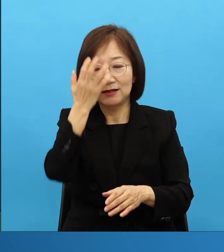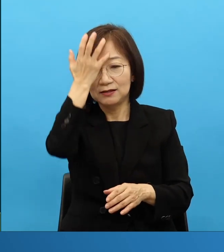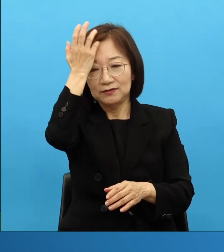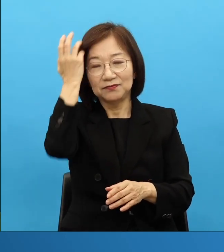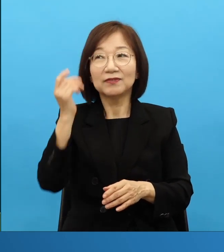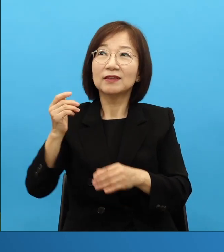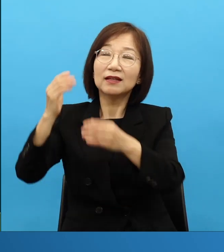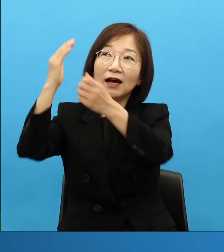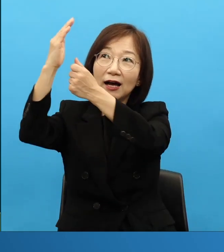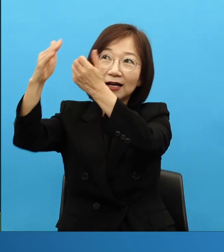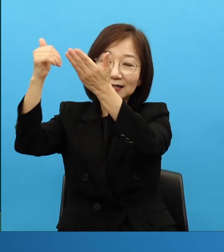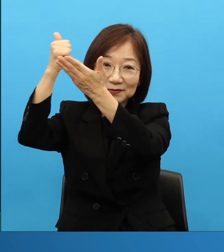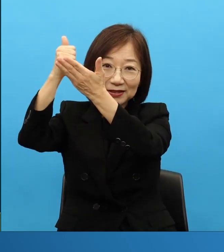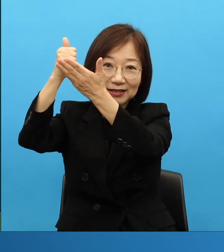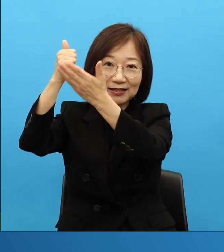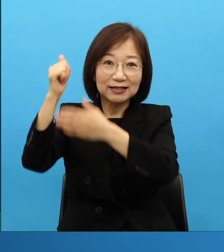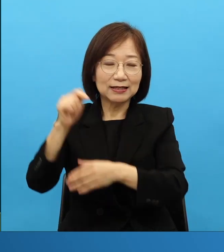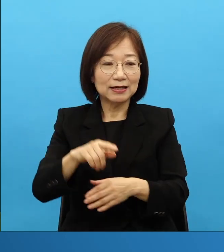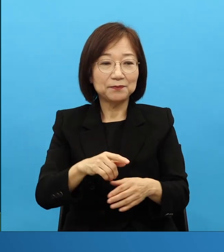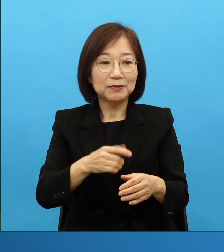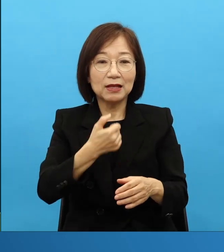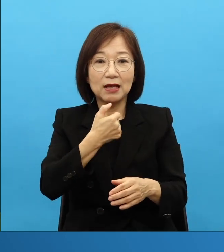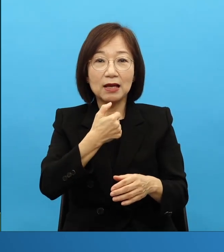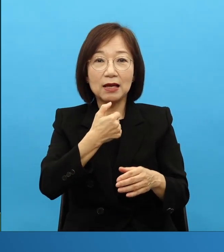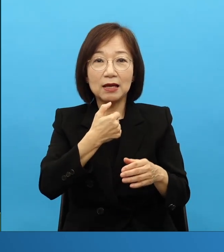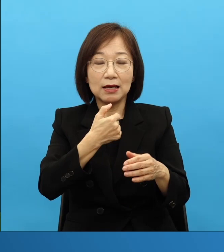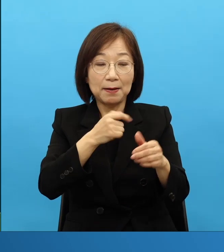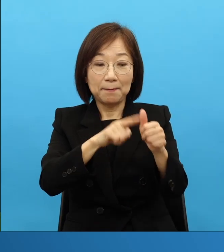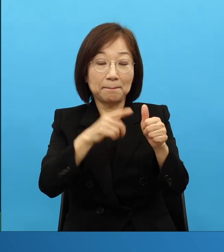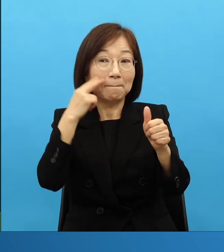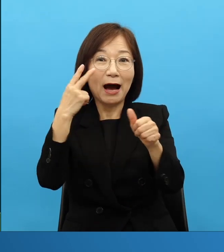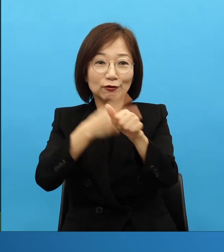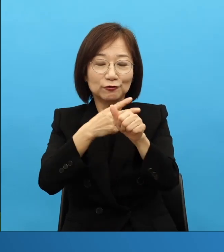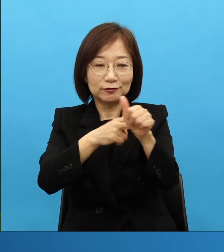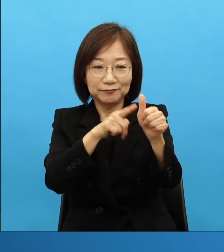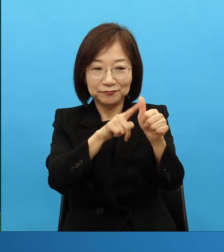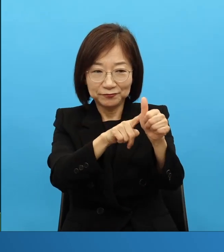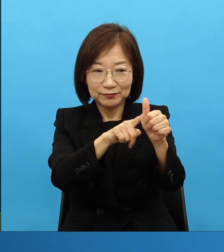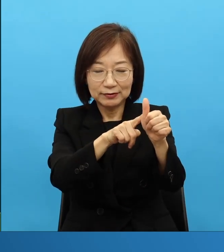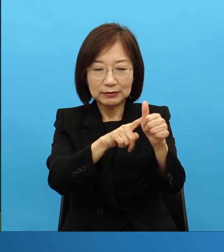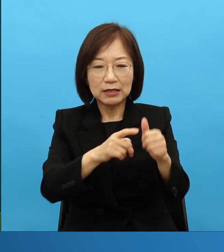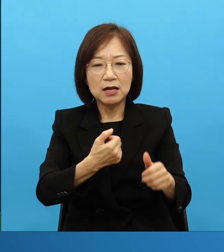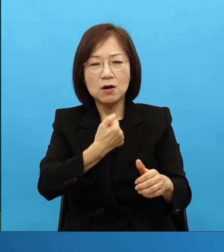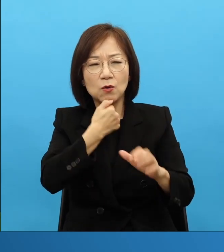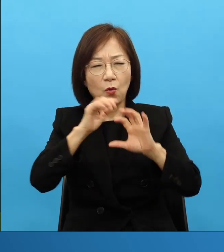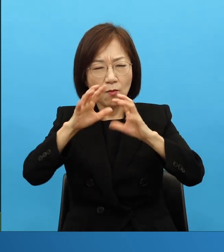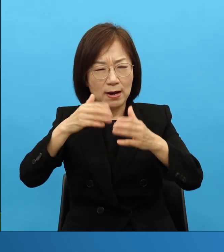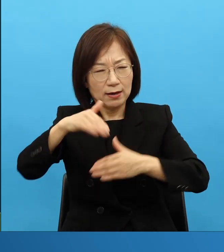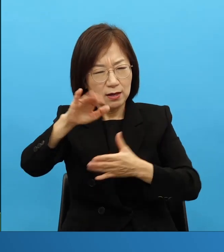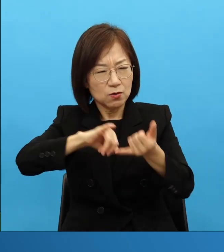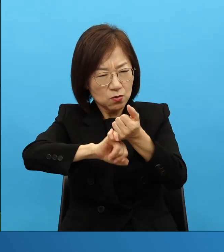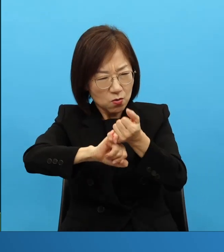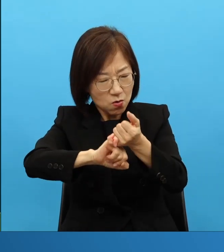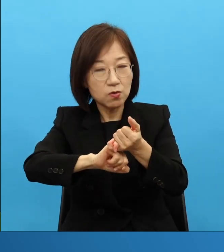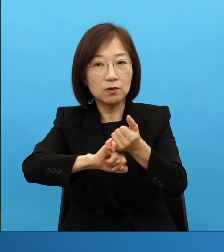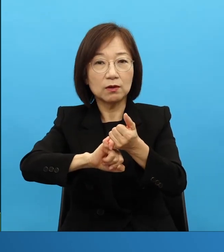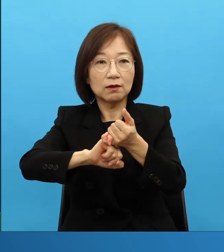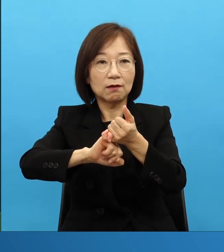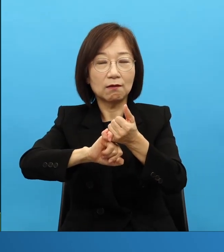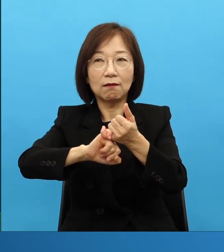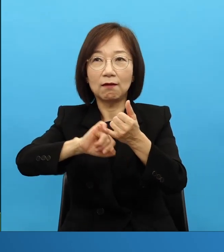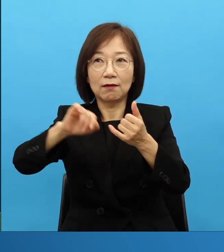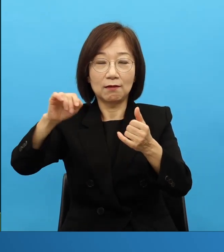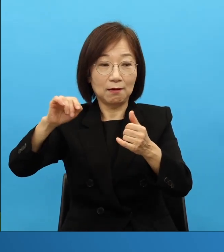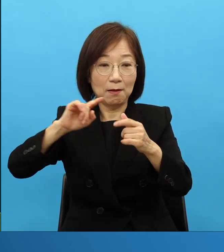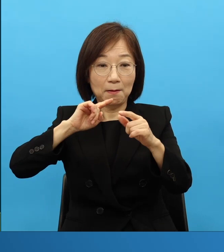바울에게 로마를 가도록 간절한 마음을 준 거예요. God gave Paul the sincere heart to go to 이걸 Rome. 우리가 읽어야 될 거